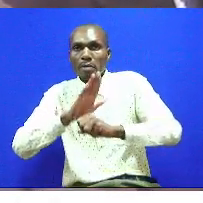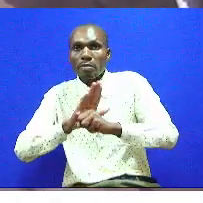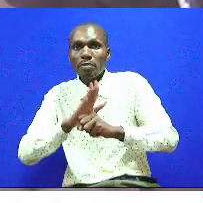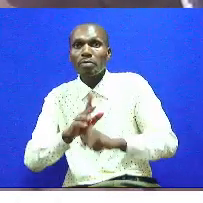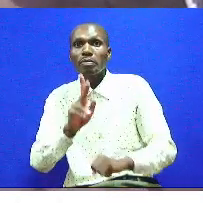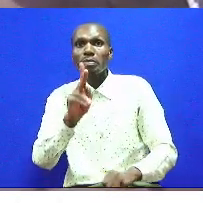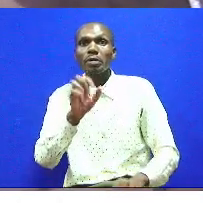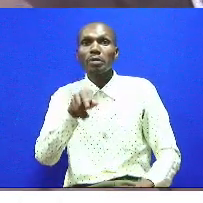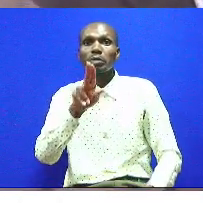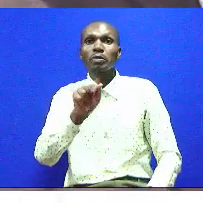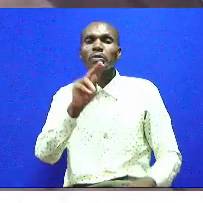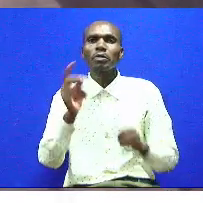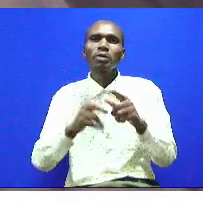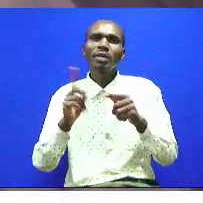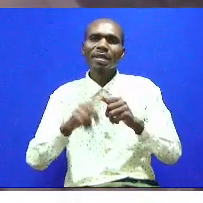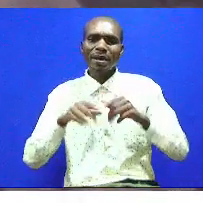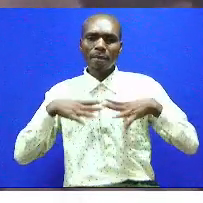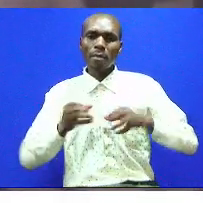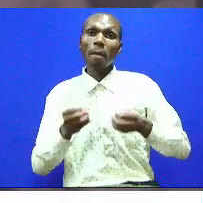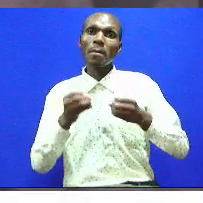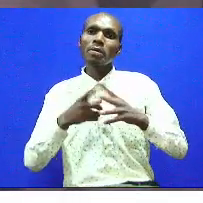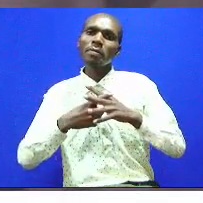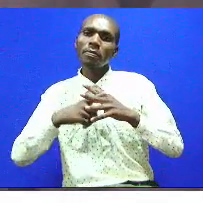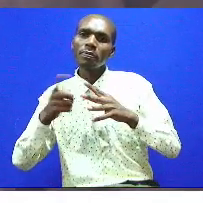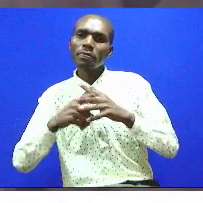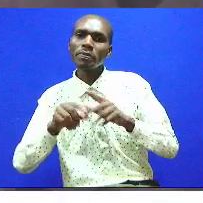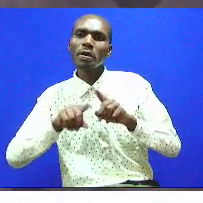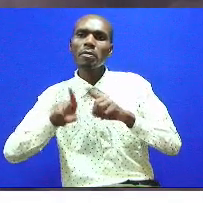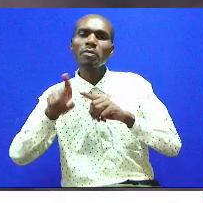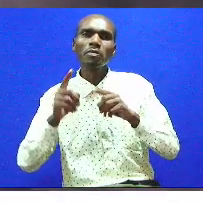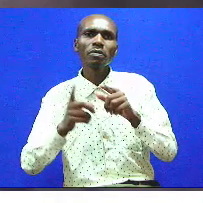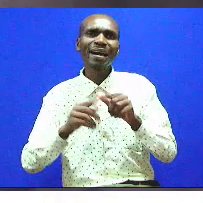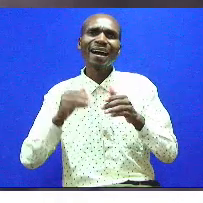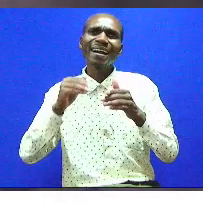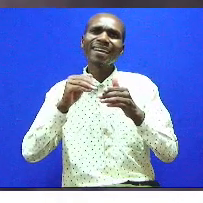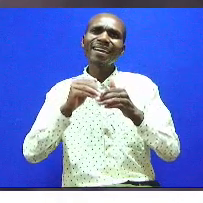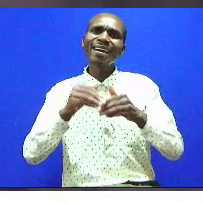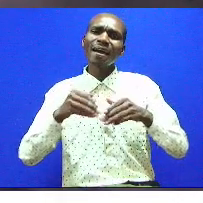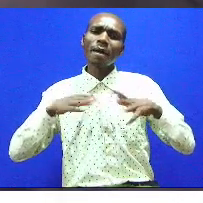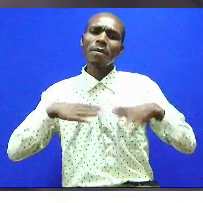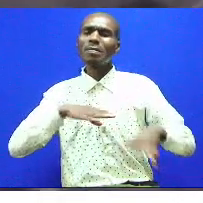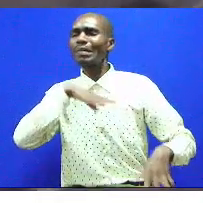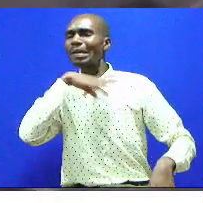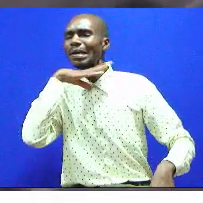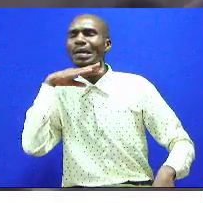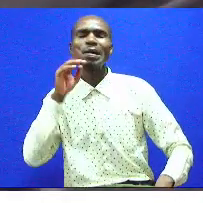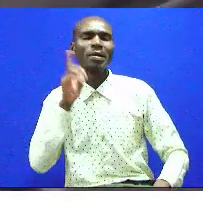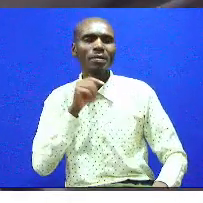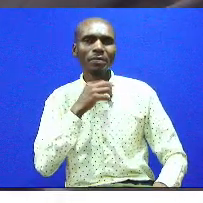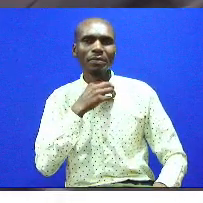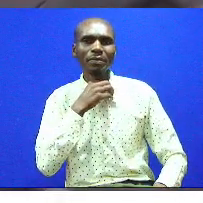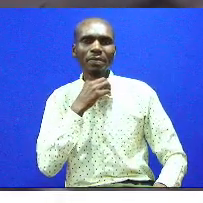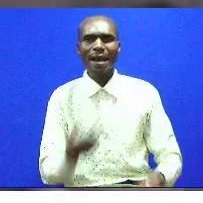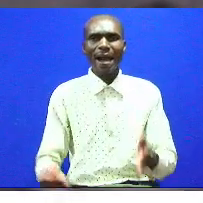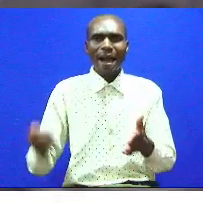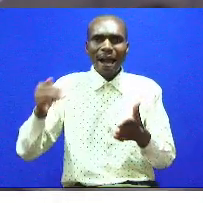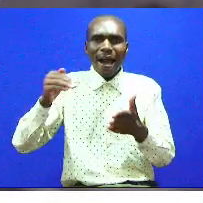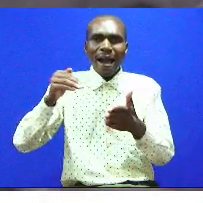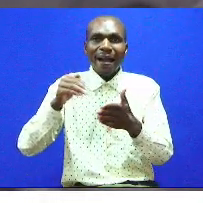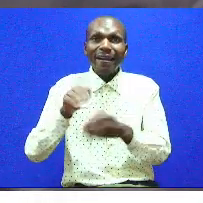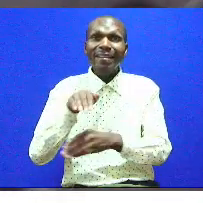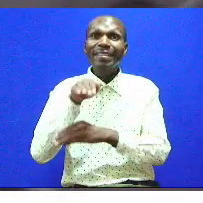tin eni boyabo cyombe kigaitwa abamura bayito bakairo military batari yani batari kuboligwa bakwiru ni